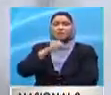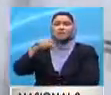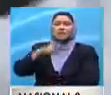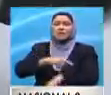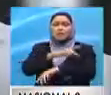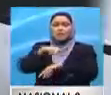besar